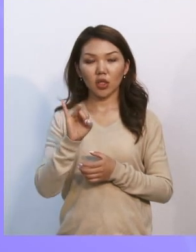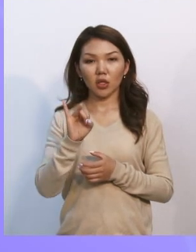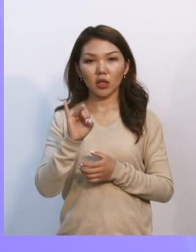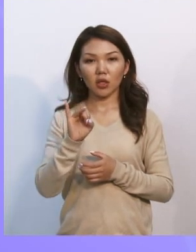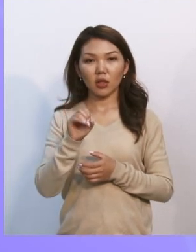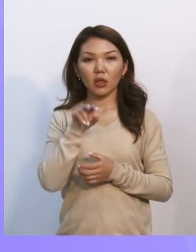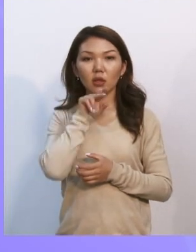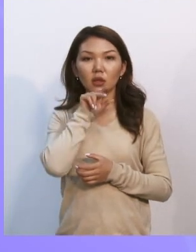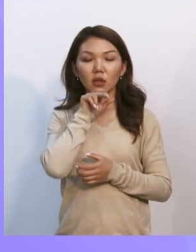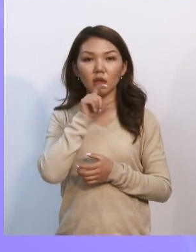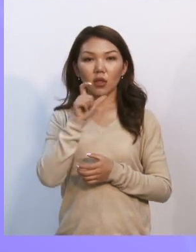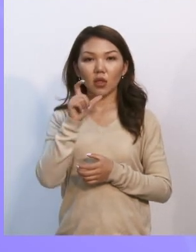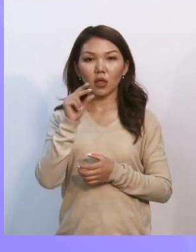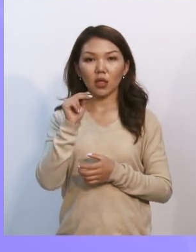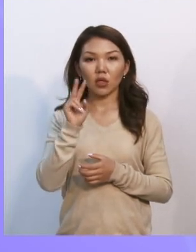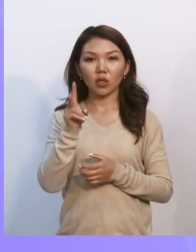эчки.